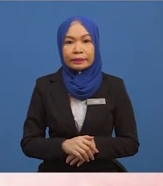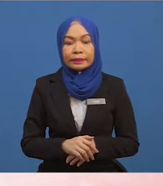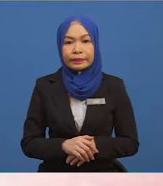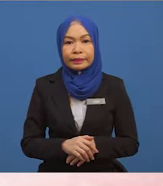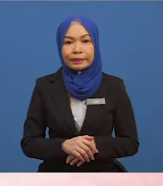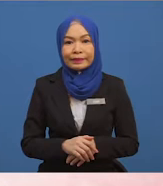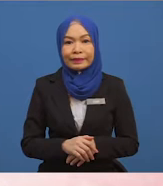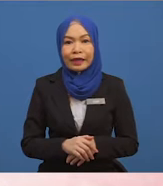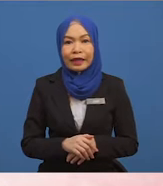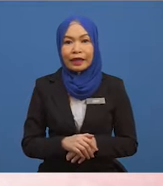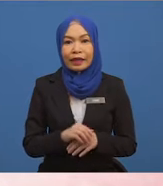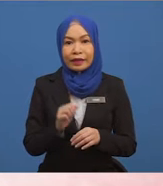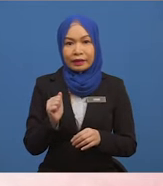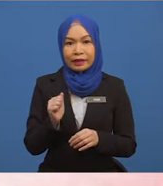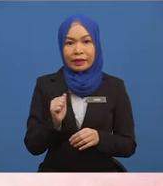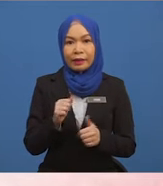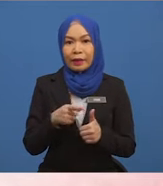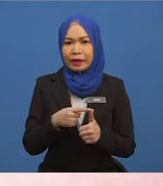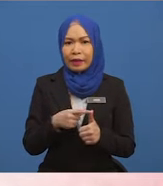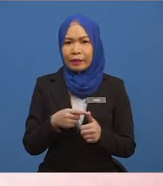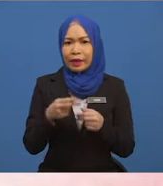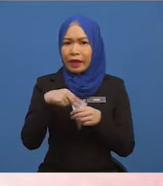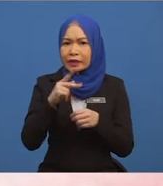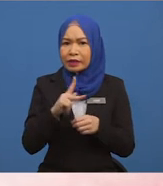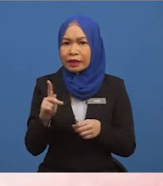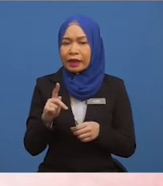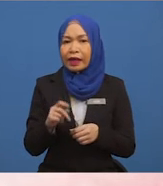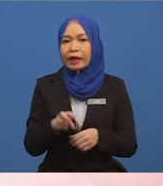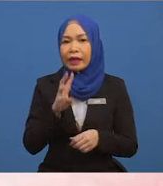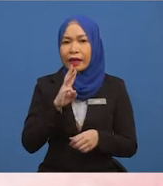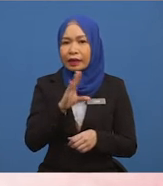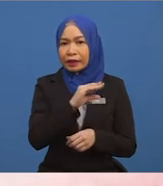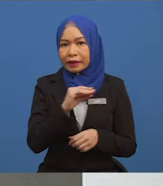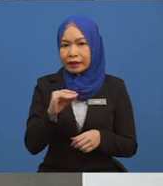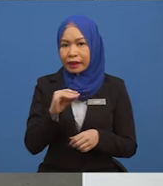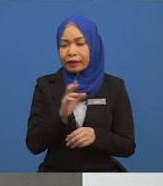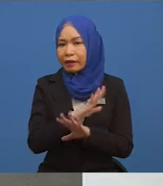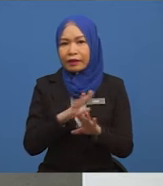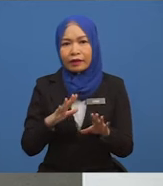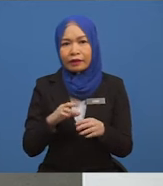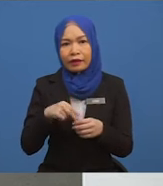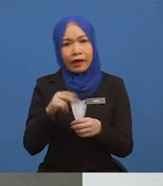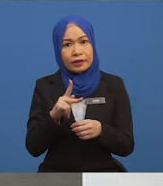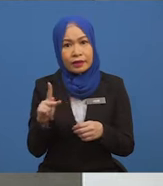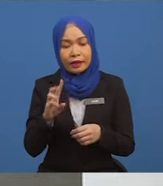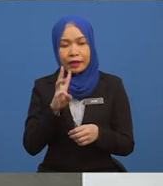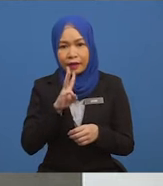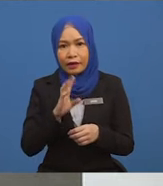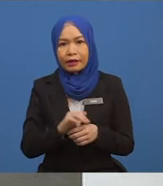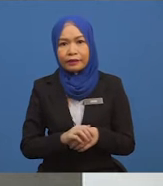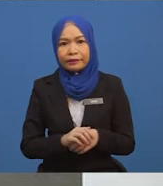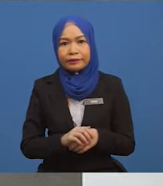air, manakala fermentasi tidak menghasilkan air. Perbezaan keempat